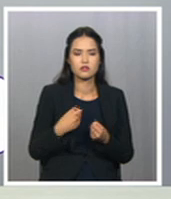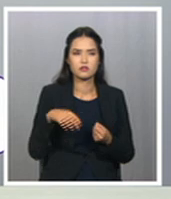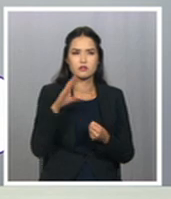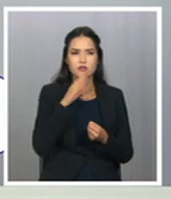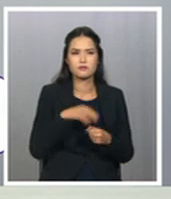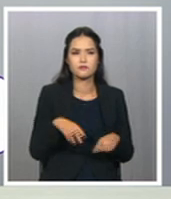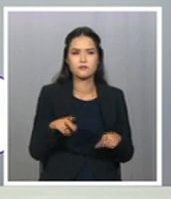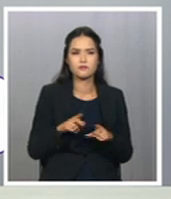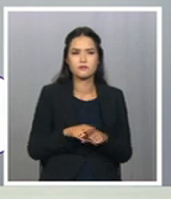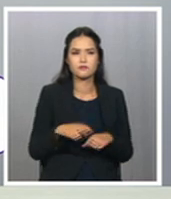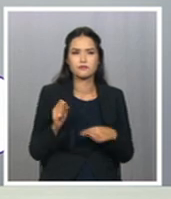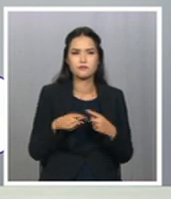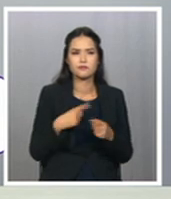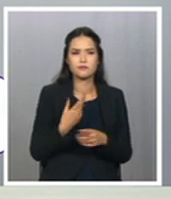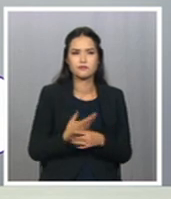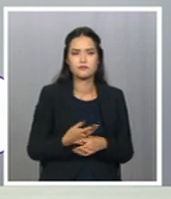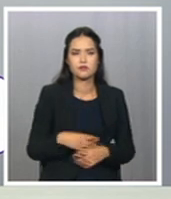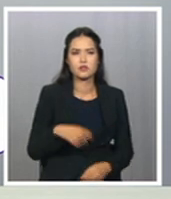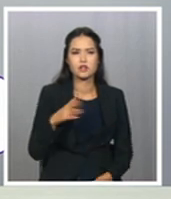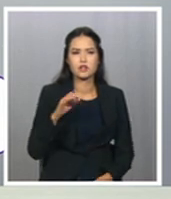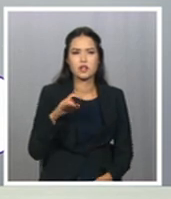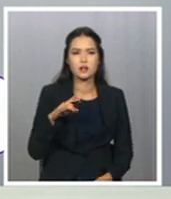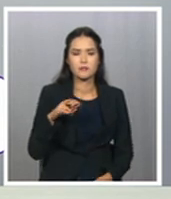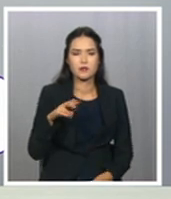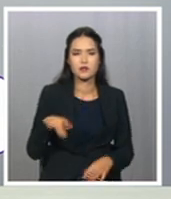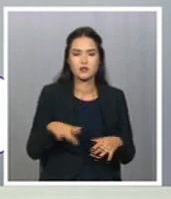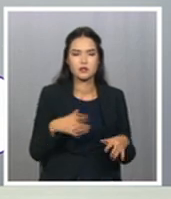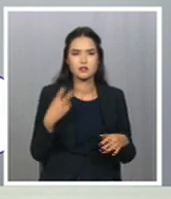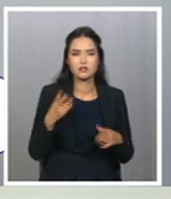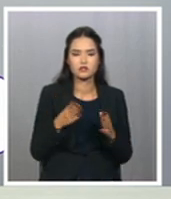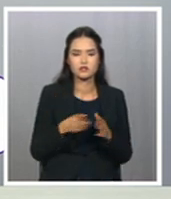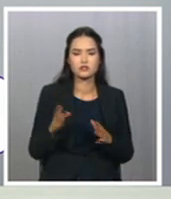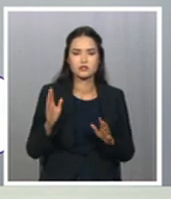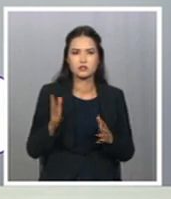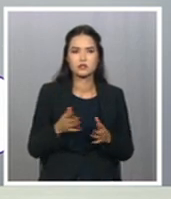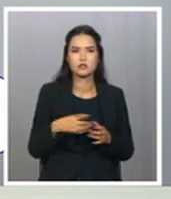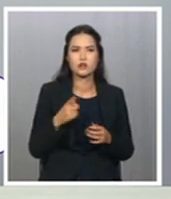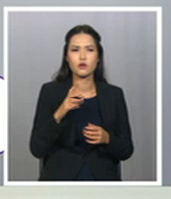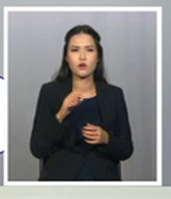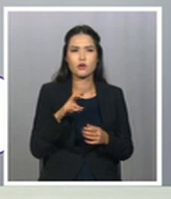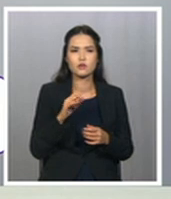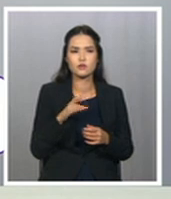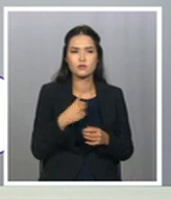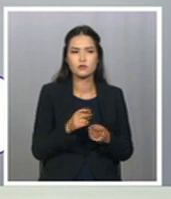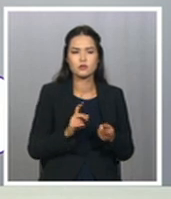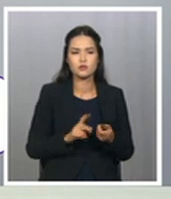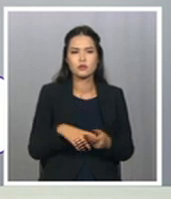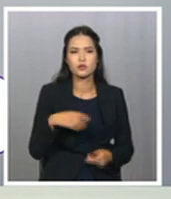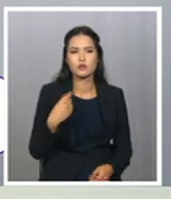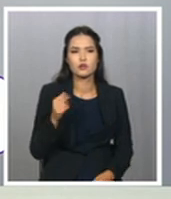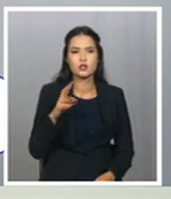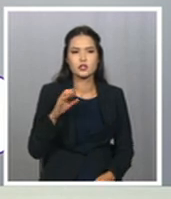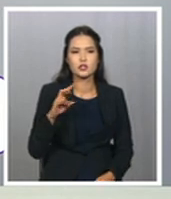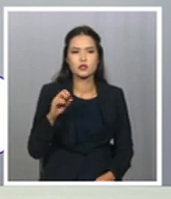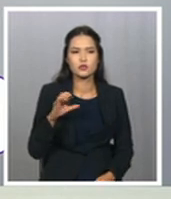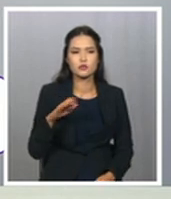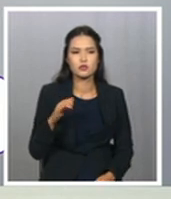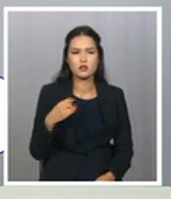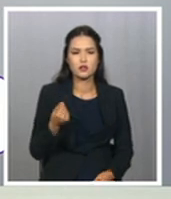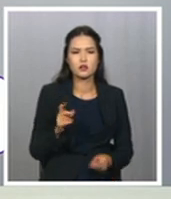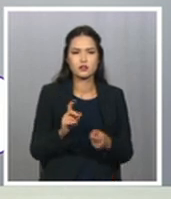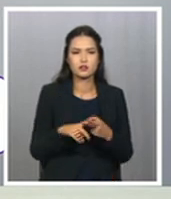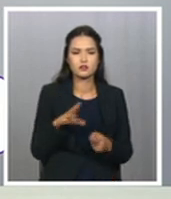Жаңа біз қарастырып өттік. Тербелістің екі жағдайын қарастырып өттік. Яғни косинус сағына бағынатын тербеліс түрі және де синус сағына бағынатын тербеліс